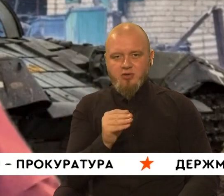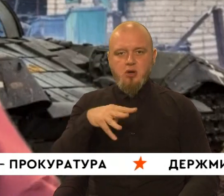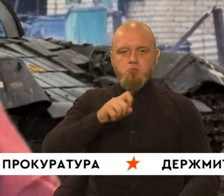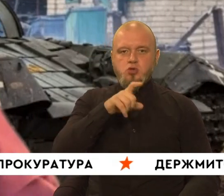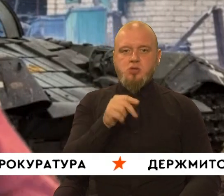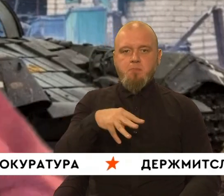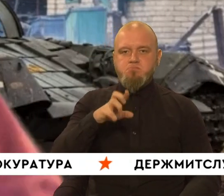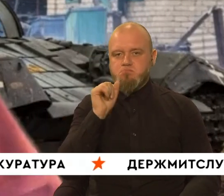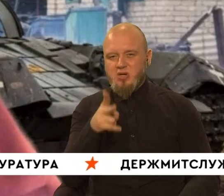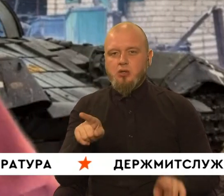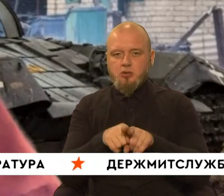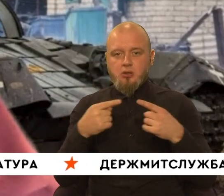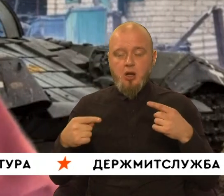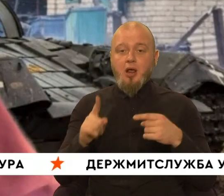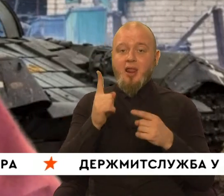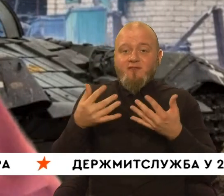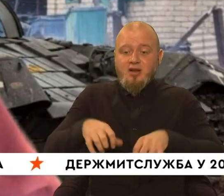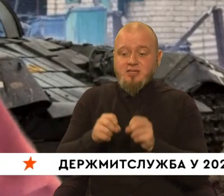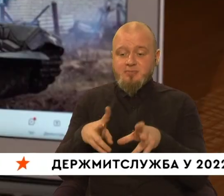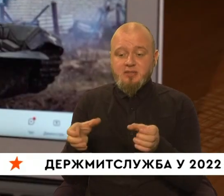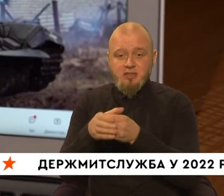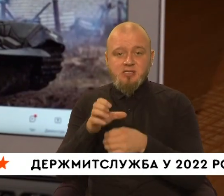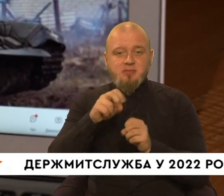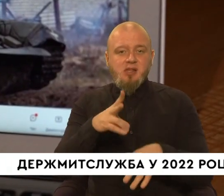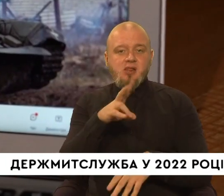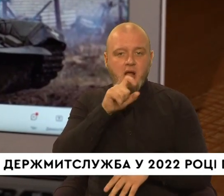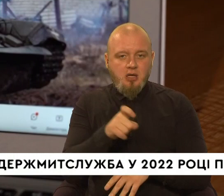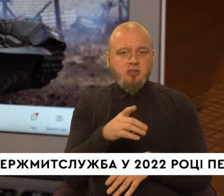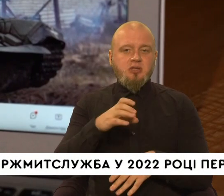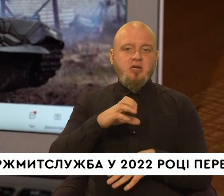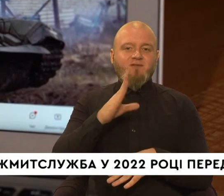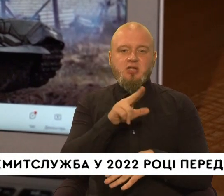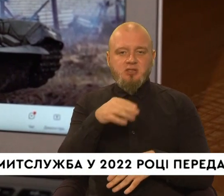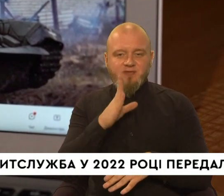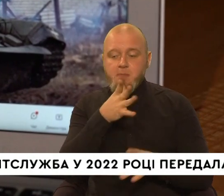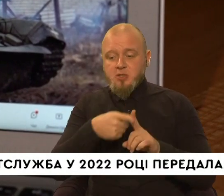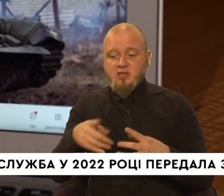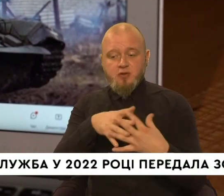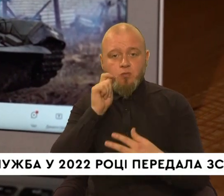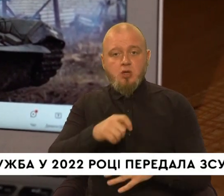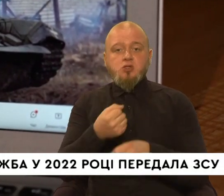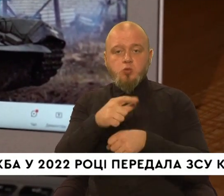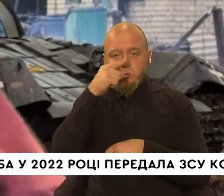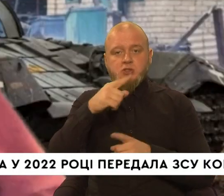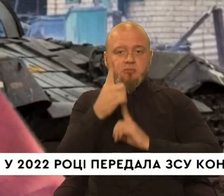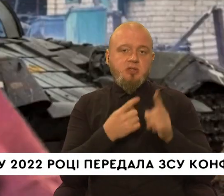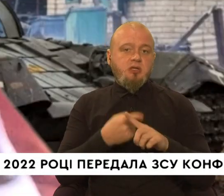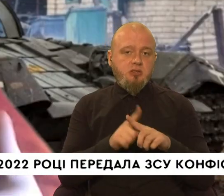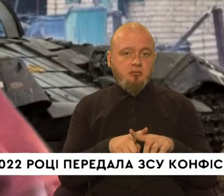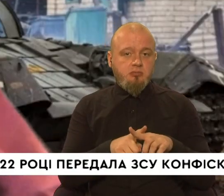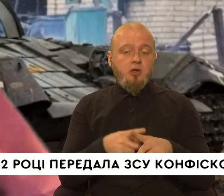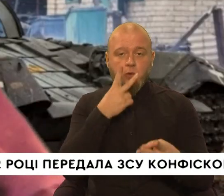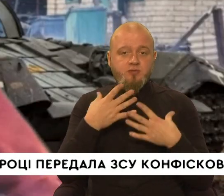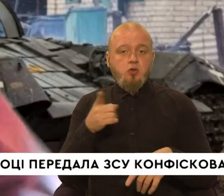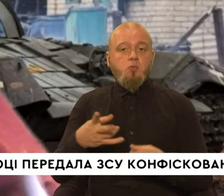і так далі. Але втрати спеціальних сил, спецназу, ФСБ, ВДВ під час війни в Україні змусили Путіна змінити це.